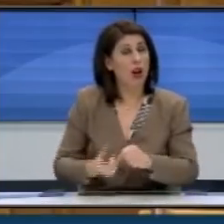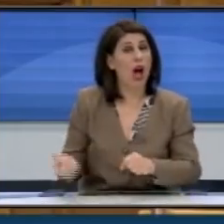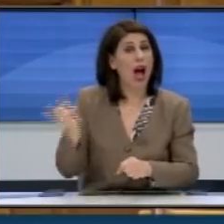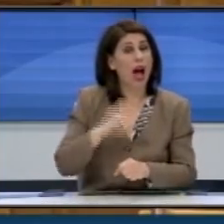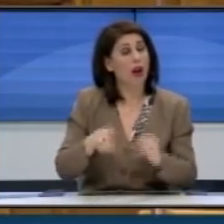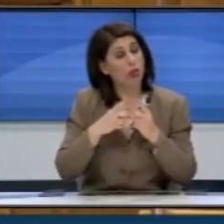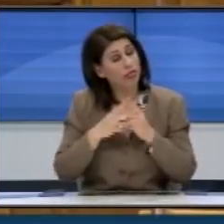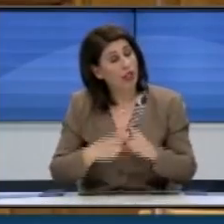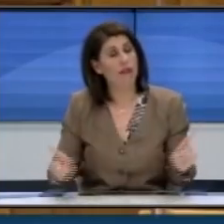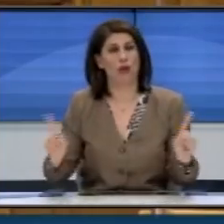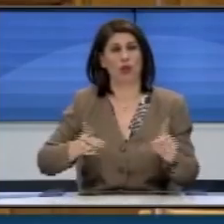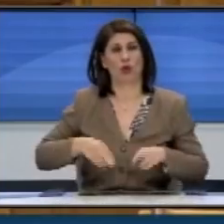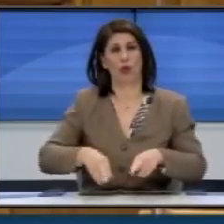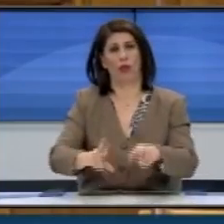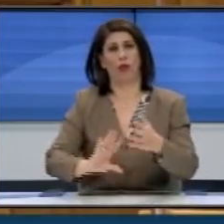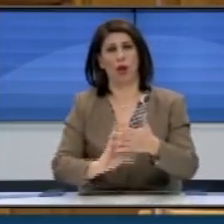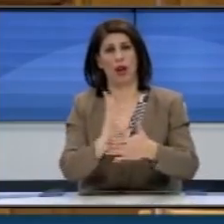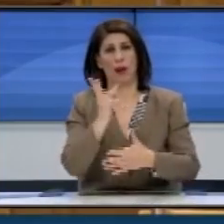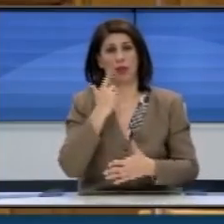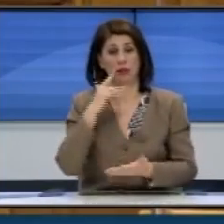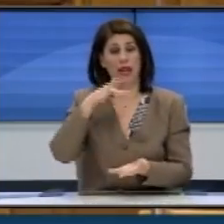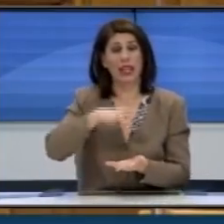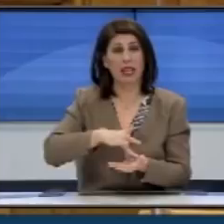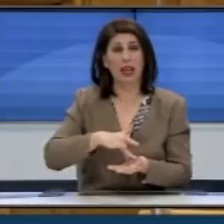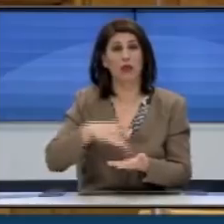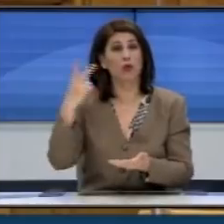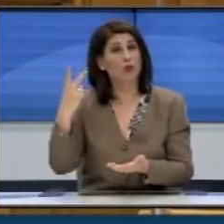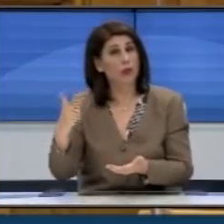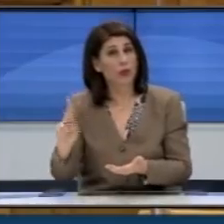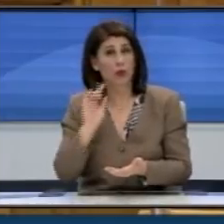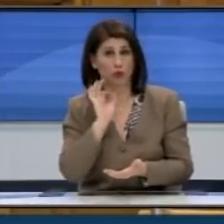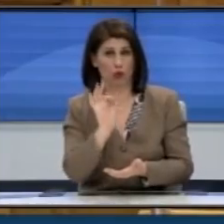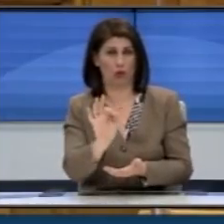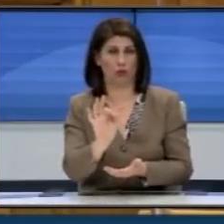άλλο διαφορετικό δρόμο ανάπτυξης με επίκεντρο τους δικούς του